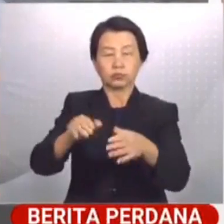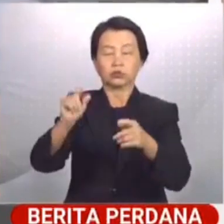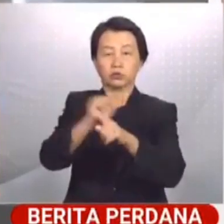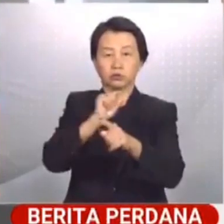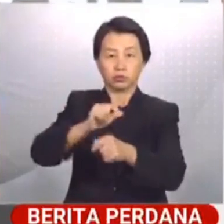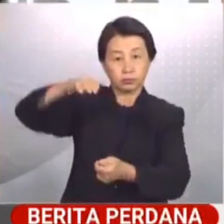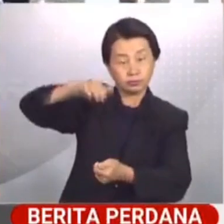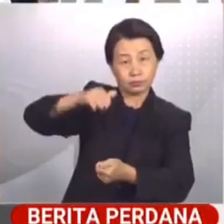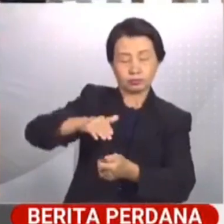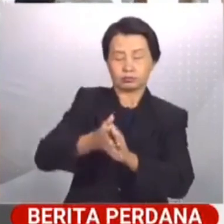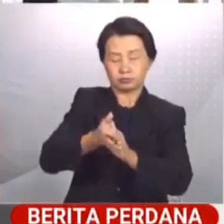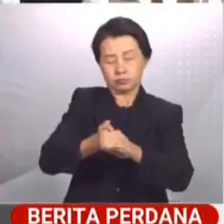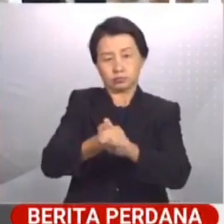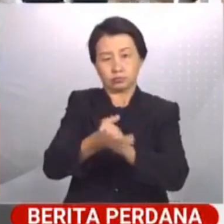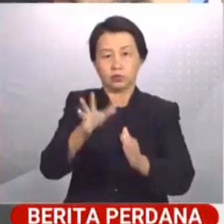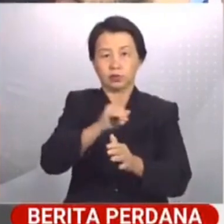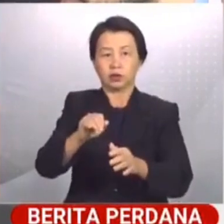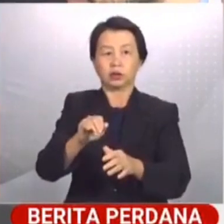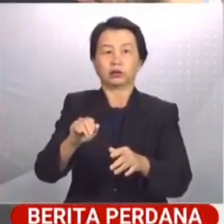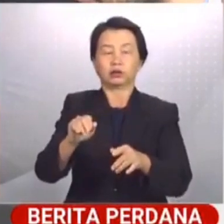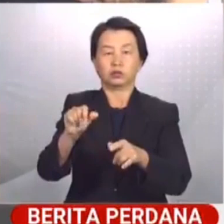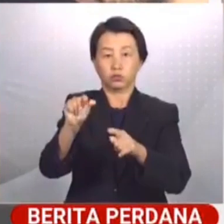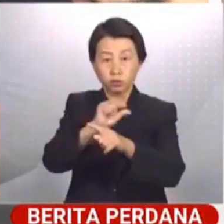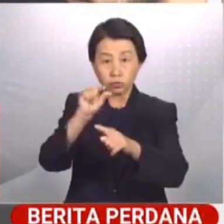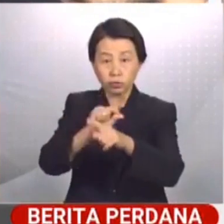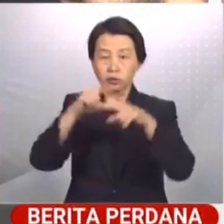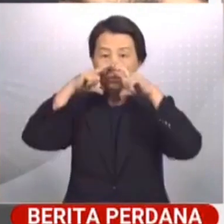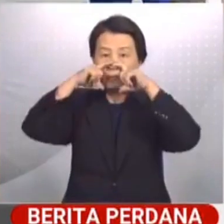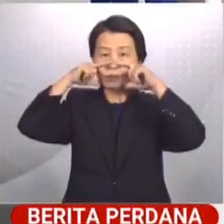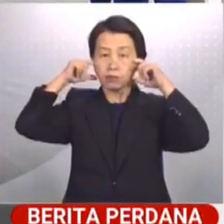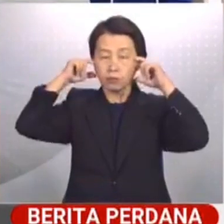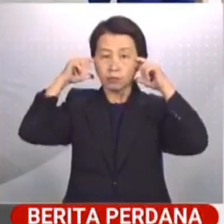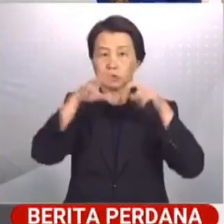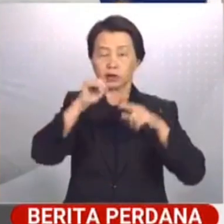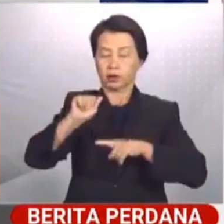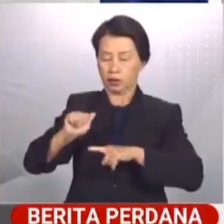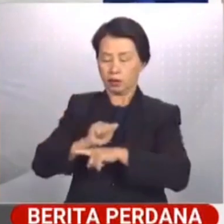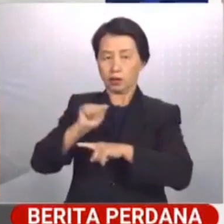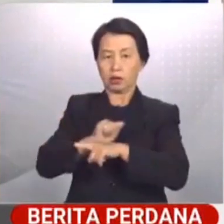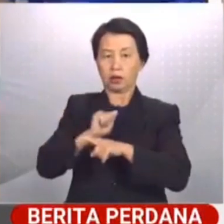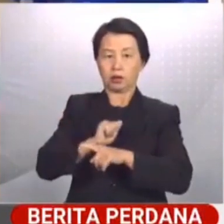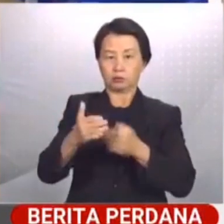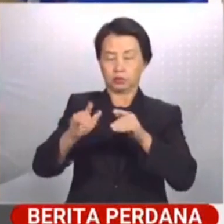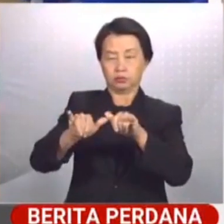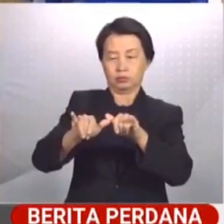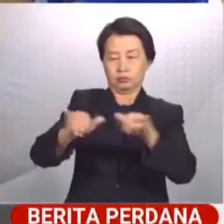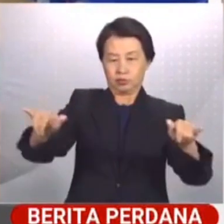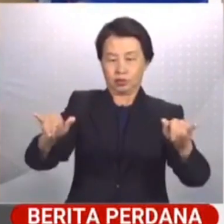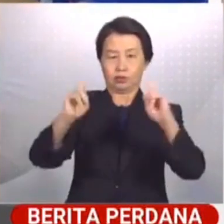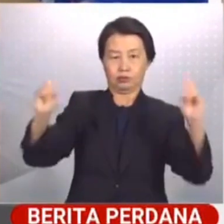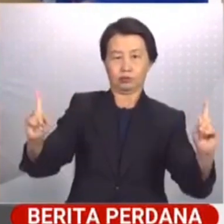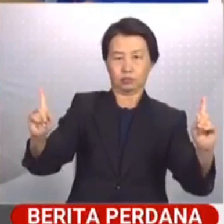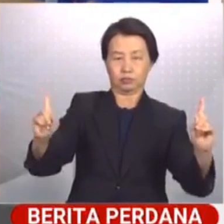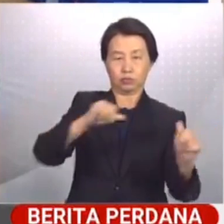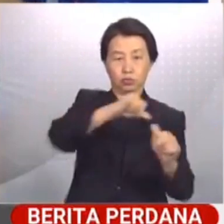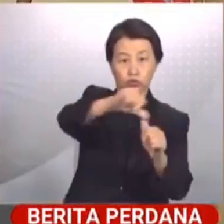hand sanitizer dan pakai topeng muka serta amalkan penjarakan sosial